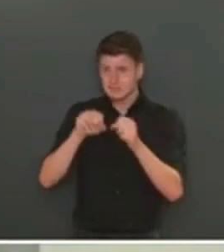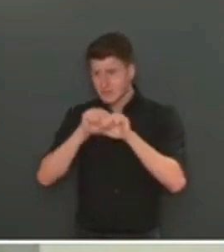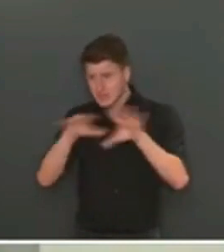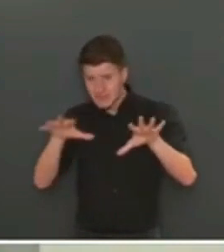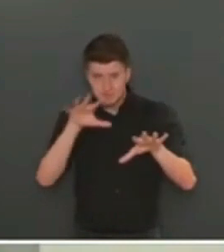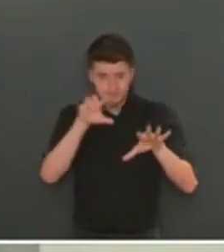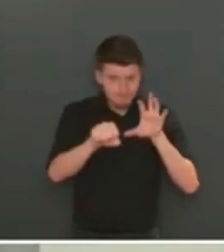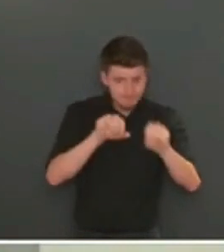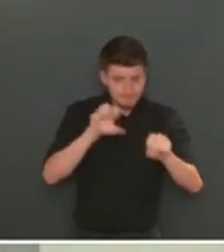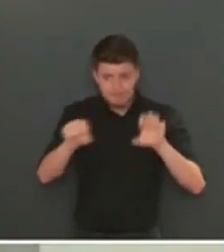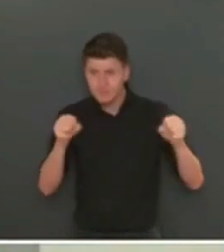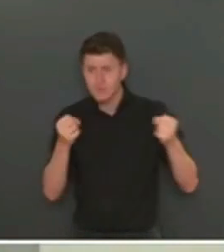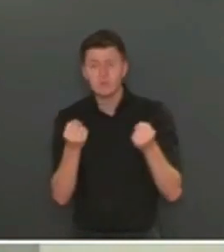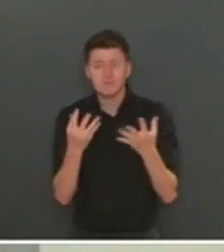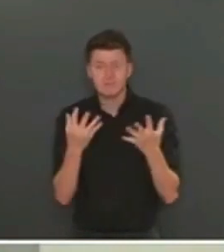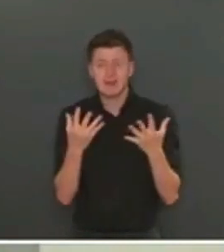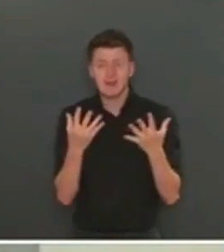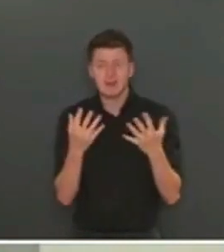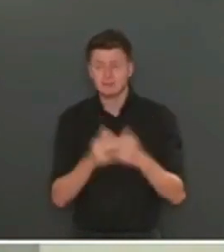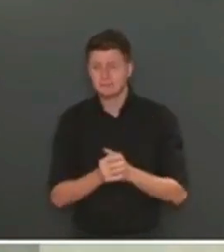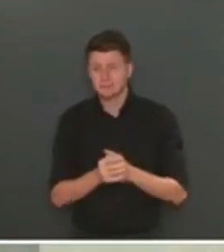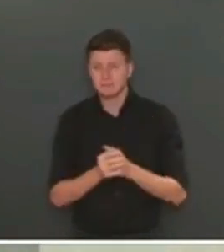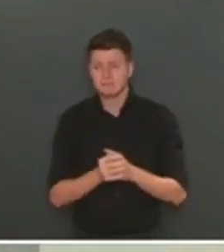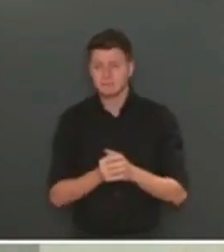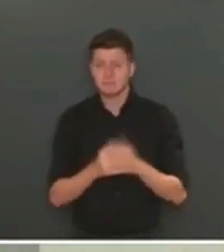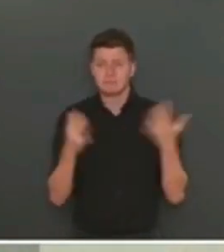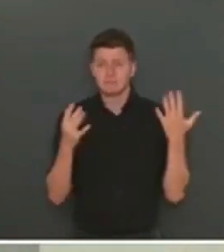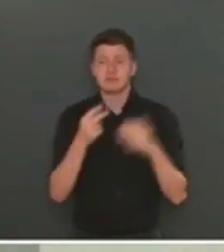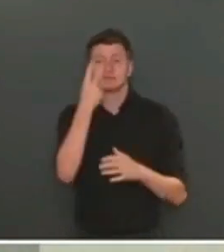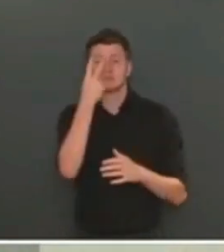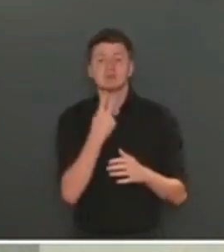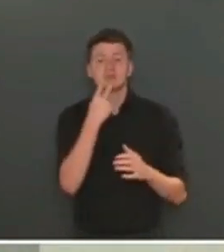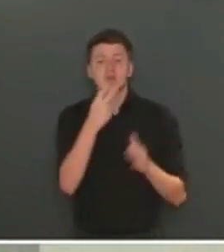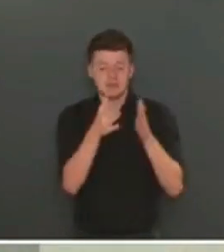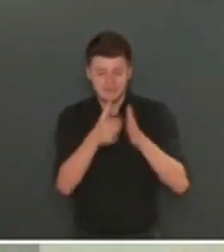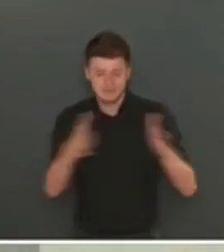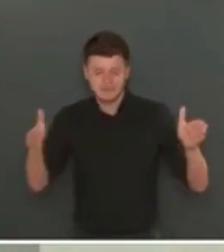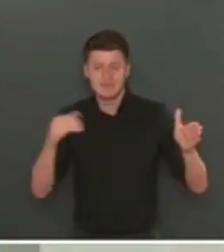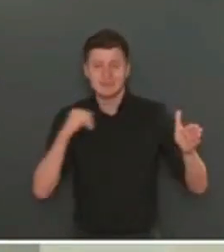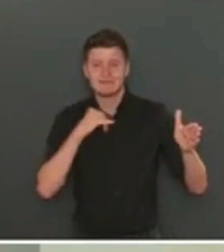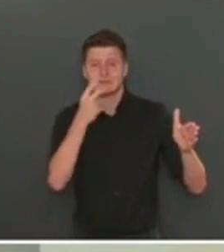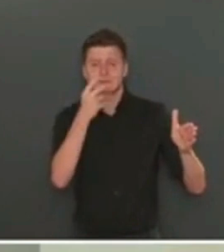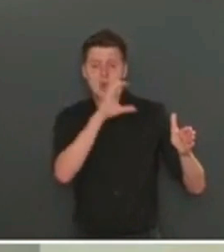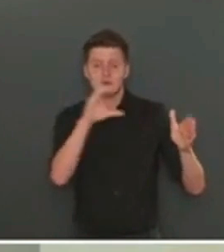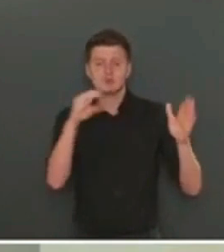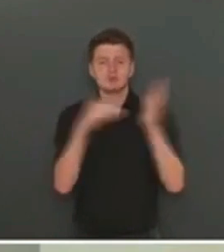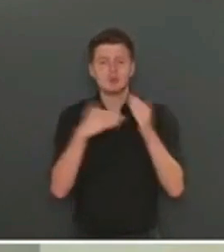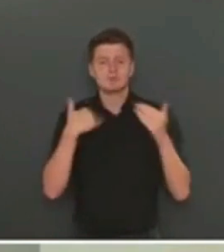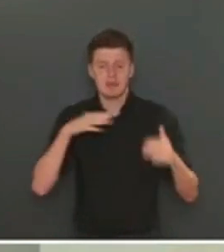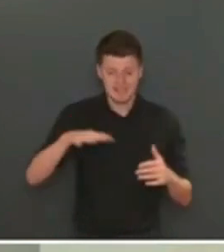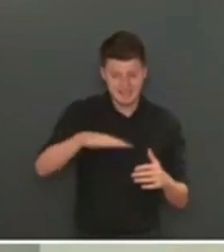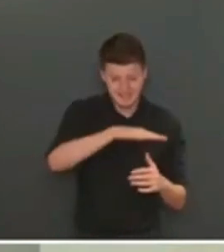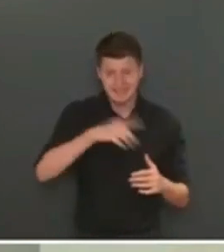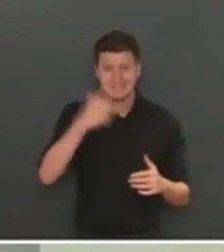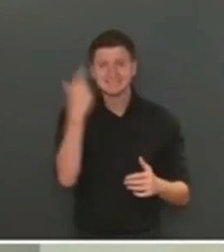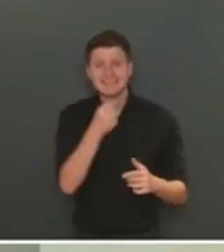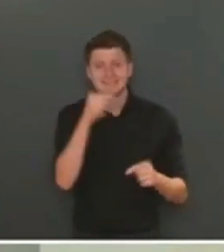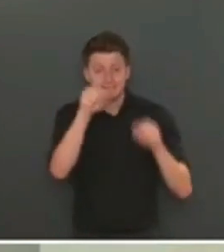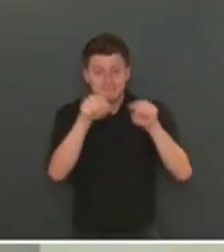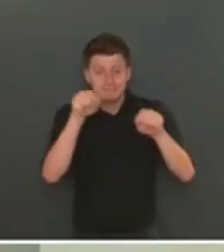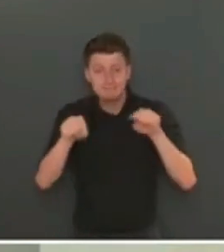فدراني والموضوع ليشكل إحدى اليوم المشكلة غير الكثير